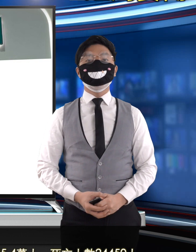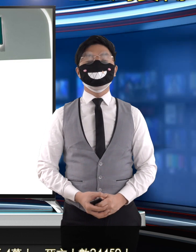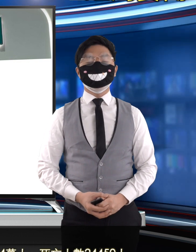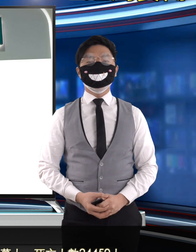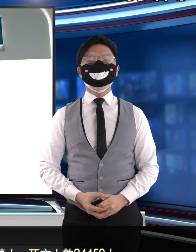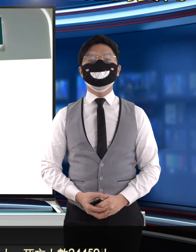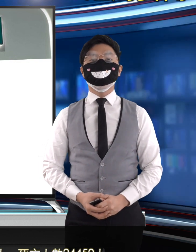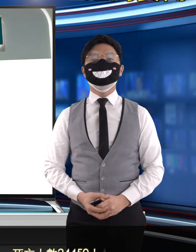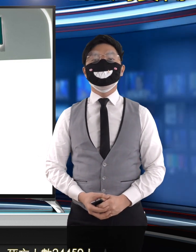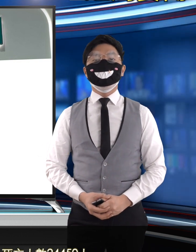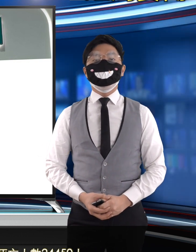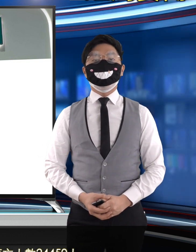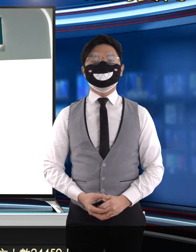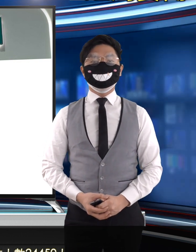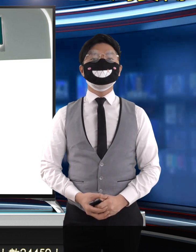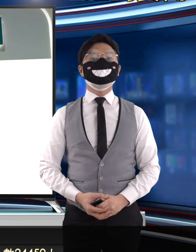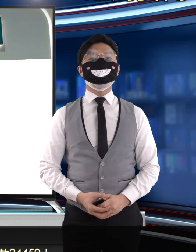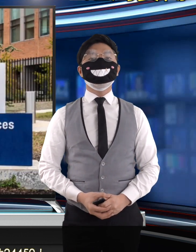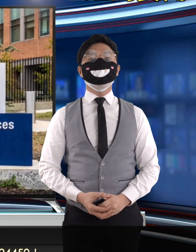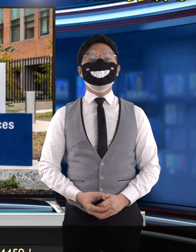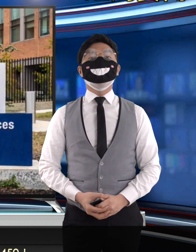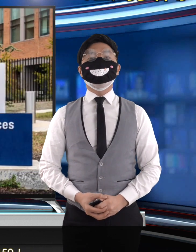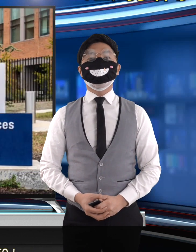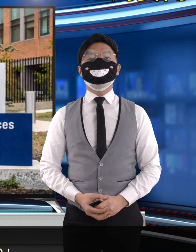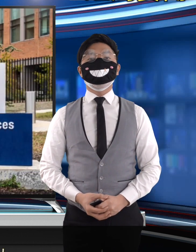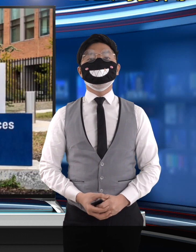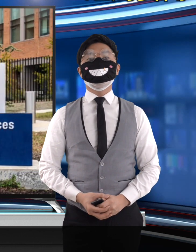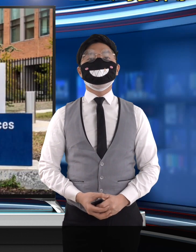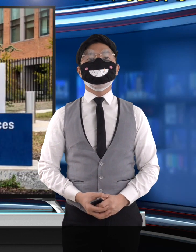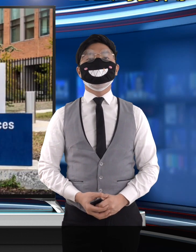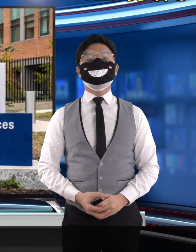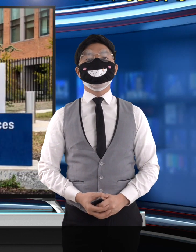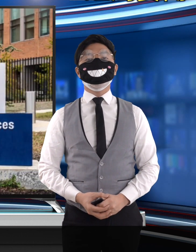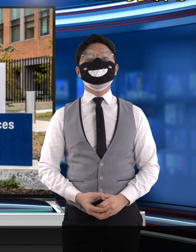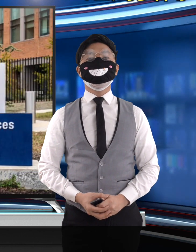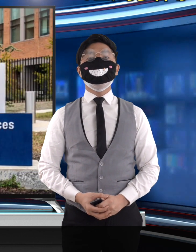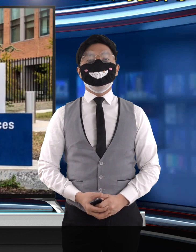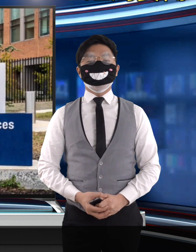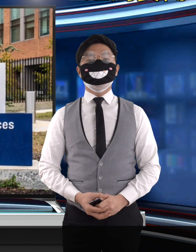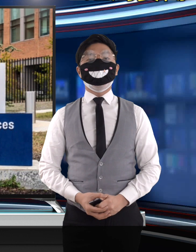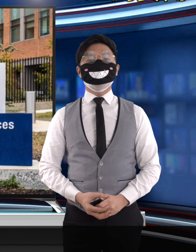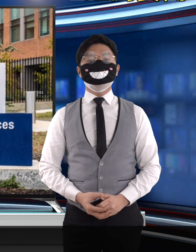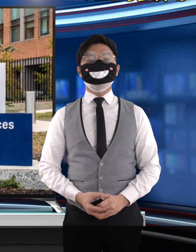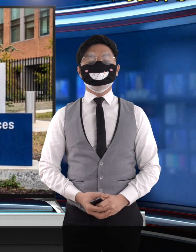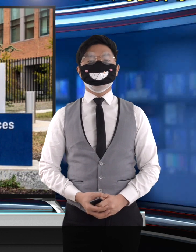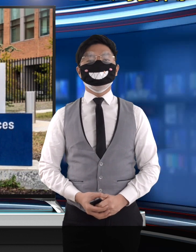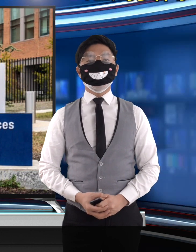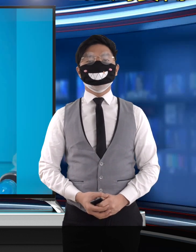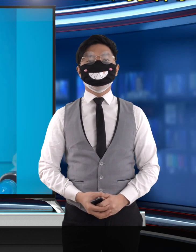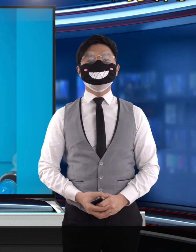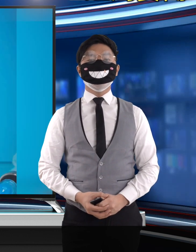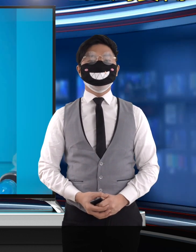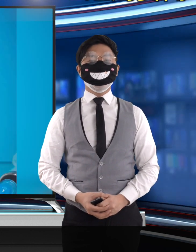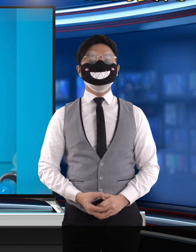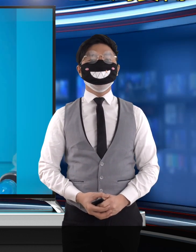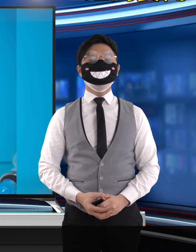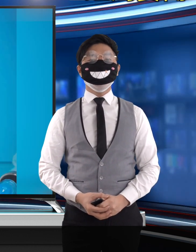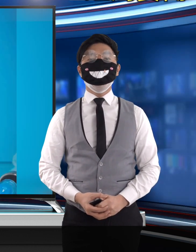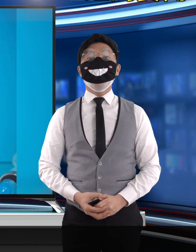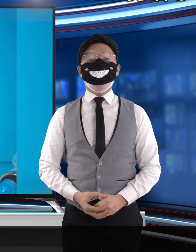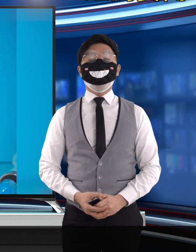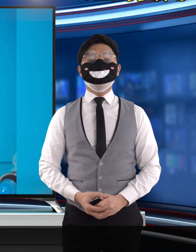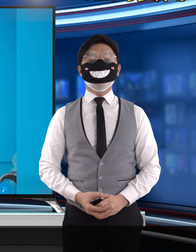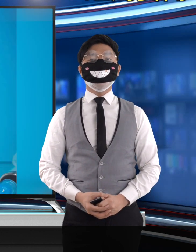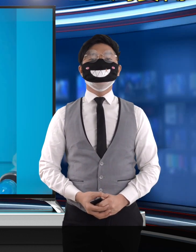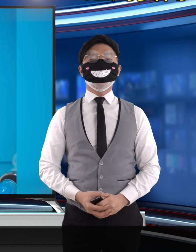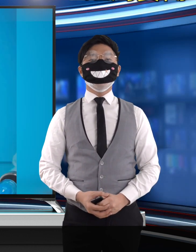BioNTech 新冠疫苗审核，联邦食物药品管理局 FDA 也投票通过疫苗紧急使用，17万剂辉瑞疫苗